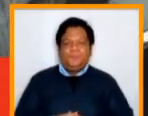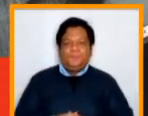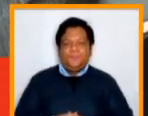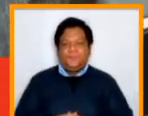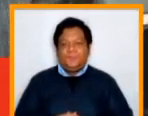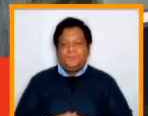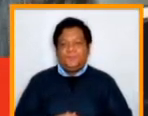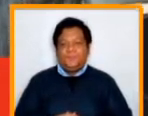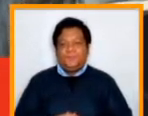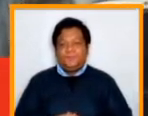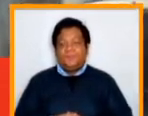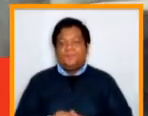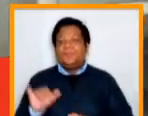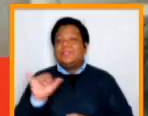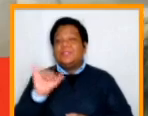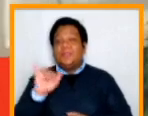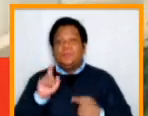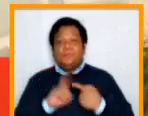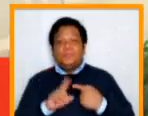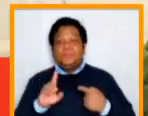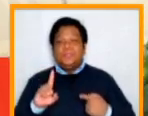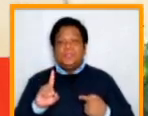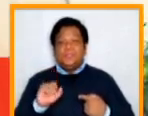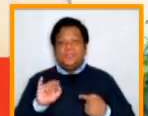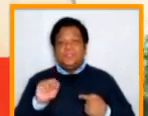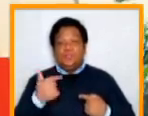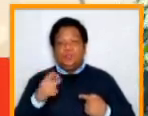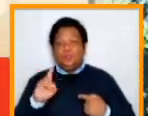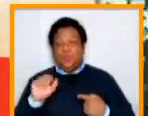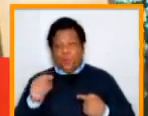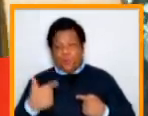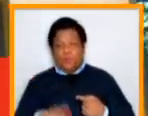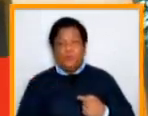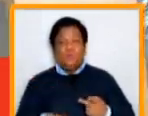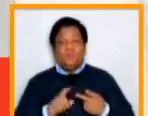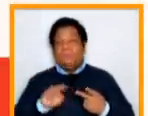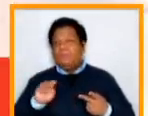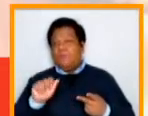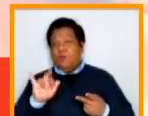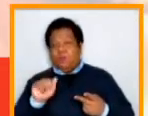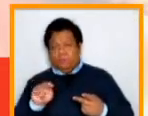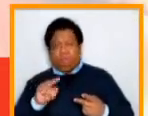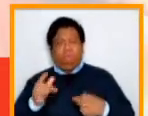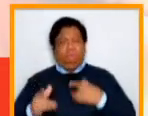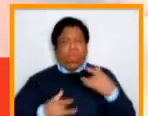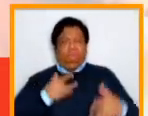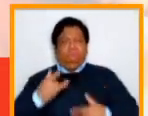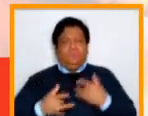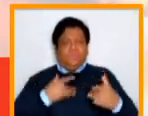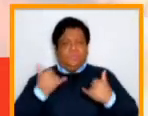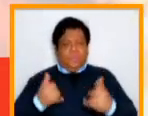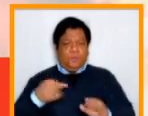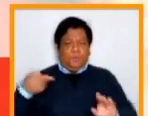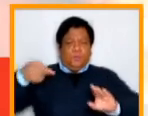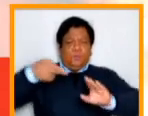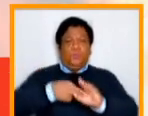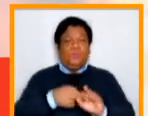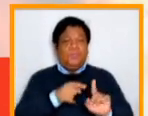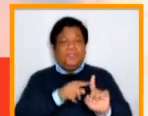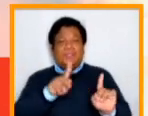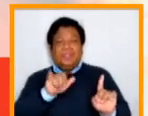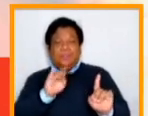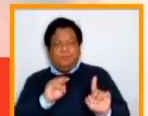Excited din sina Kapuso Primetime King and Queen Ding Dong Dantes at Marian Rivera sa pagdating ng itinuturing nilang isa